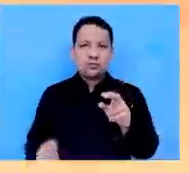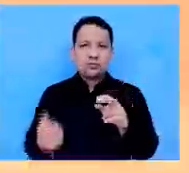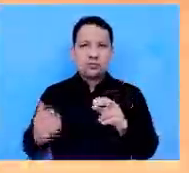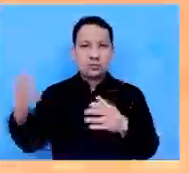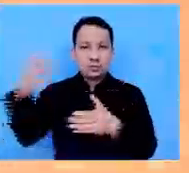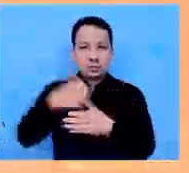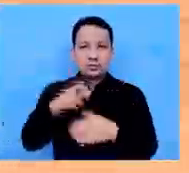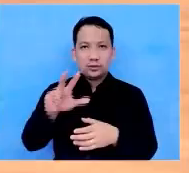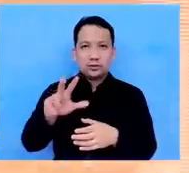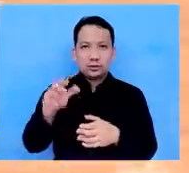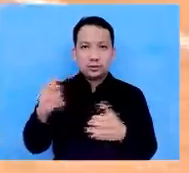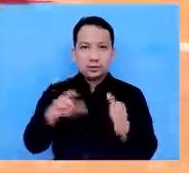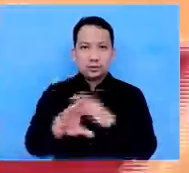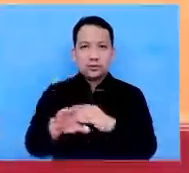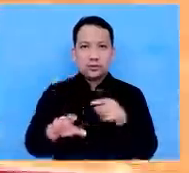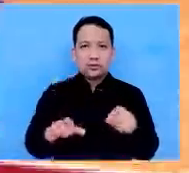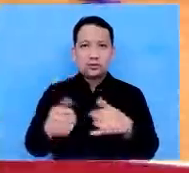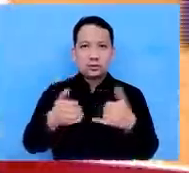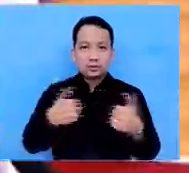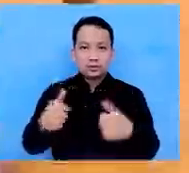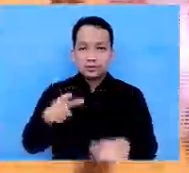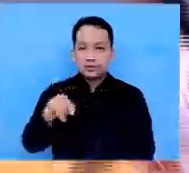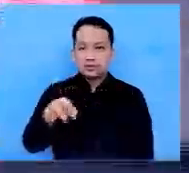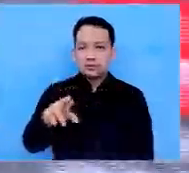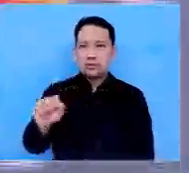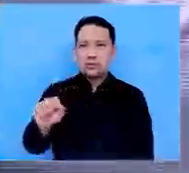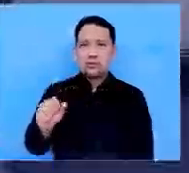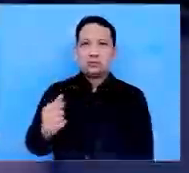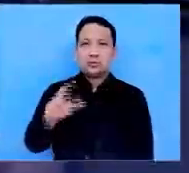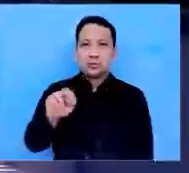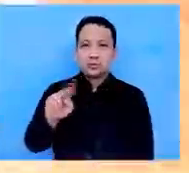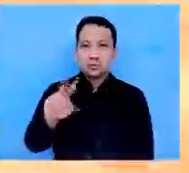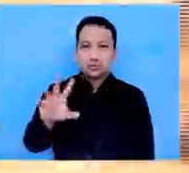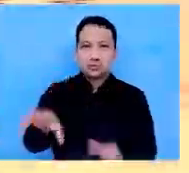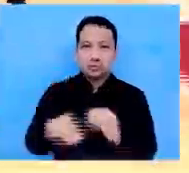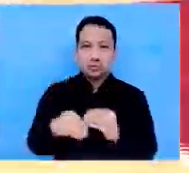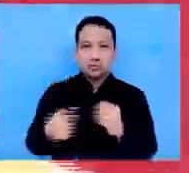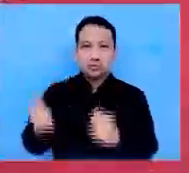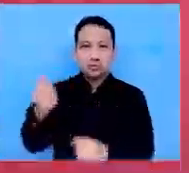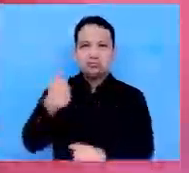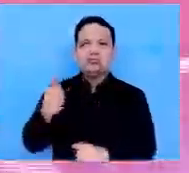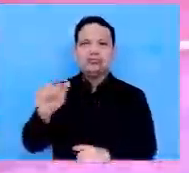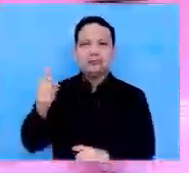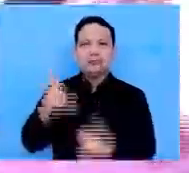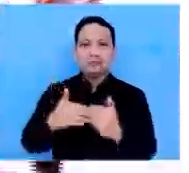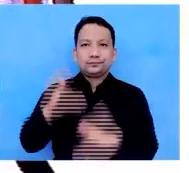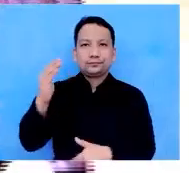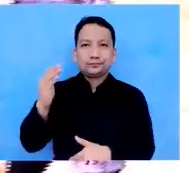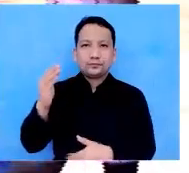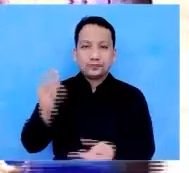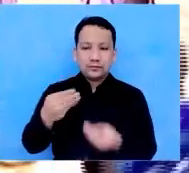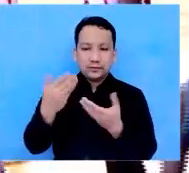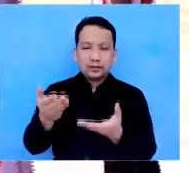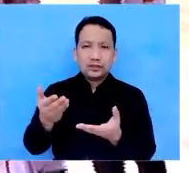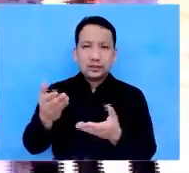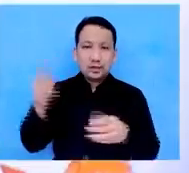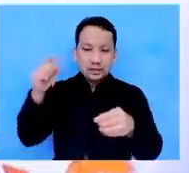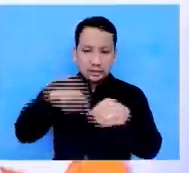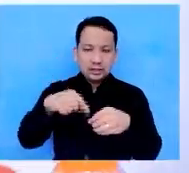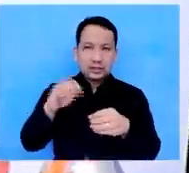steals. Pero sila lang ni Arvin Tolentino na gumawa ng 12 points, ang lagpas sa 10 puntos ang naitala. I